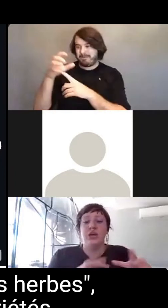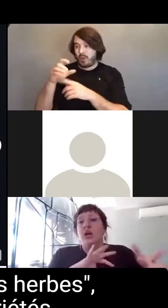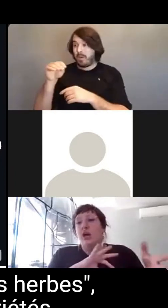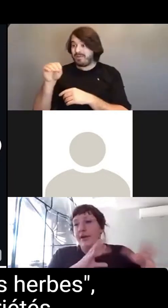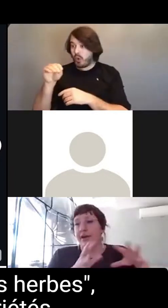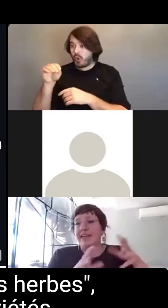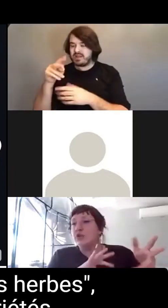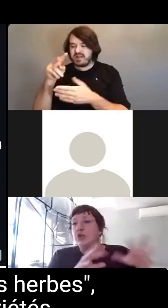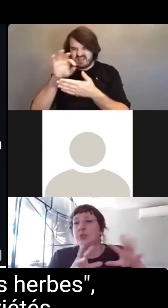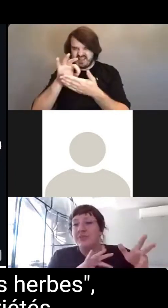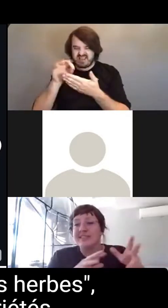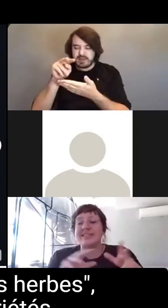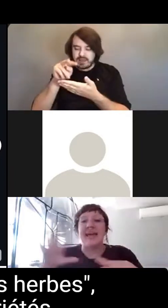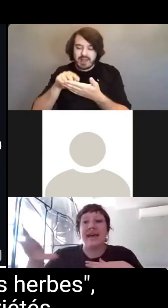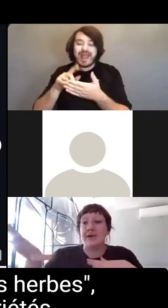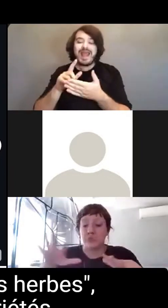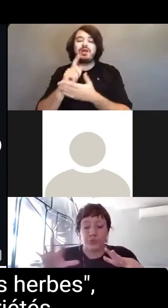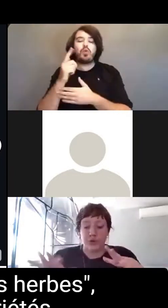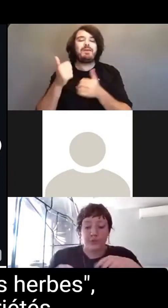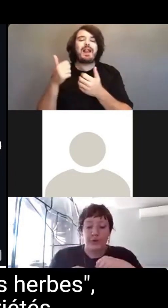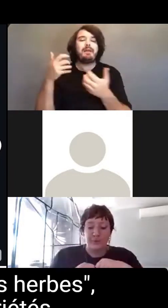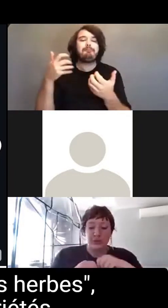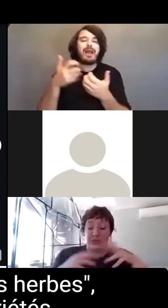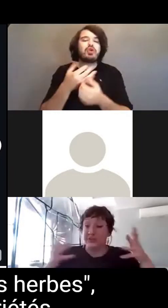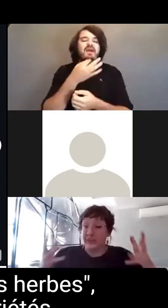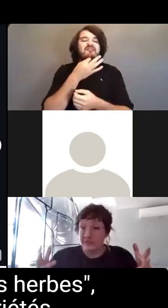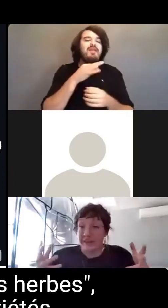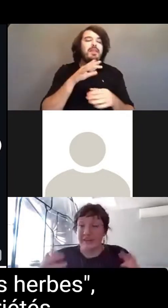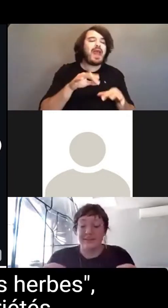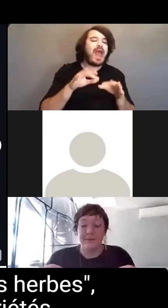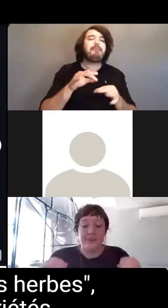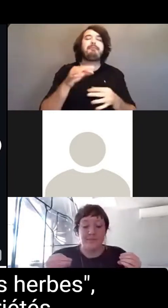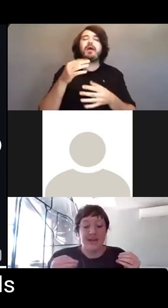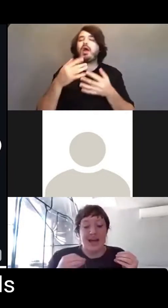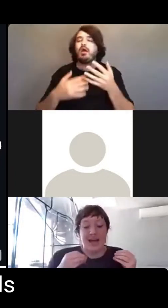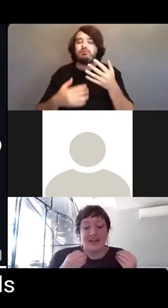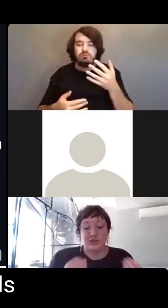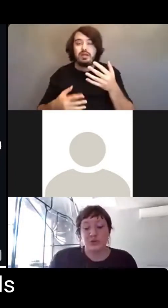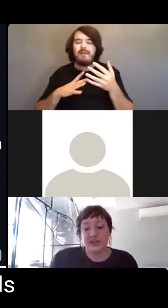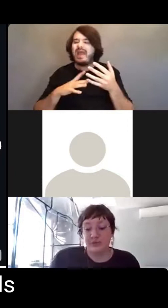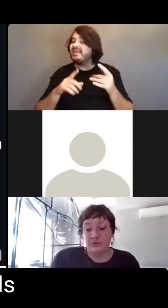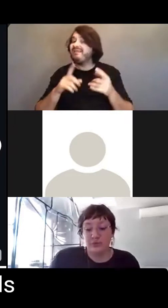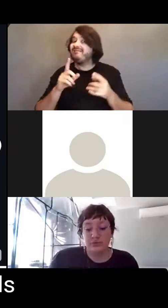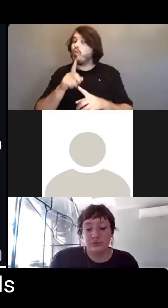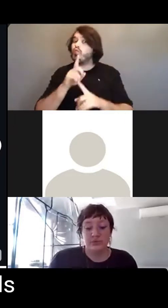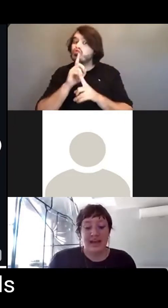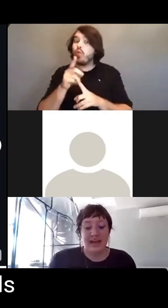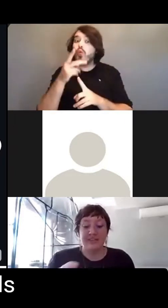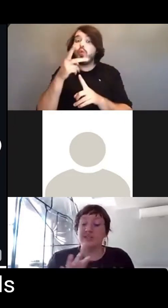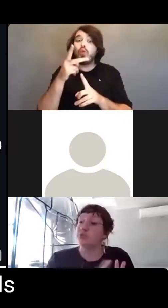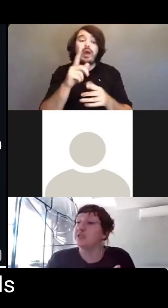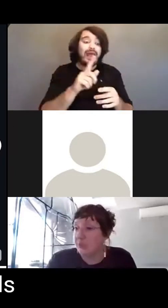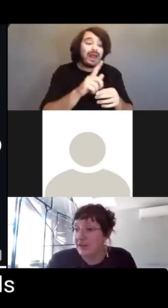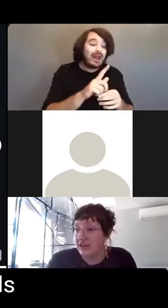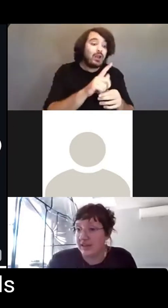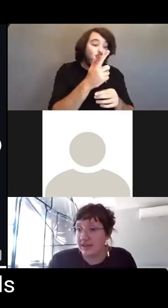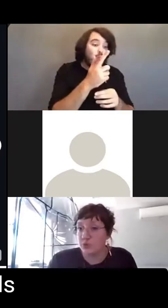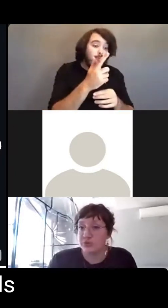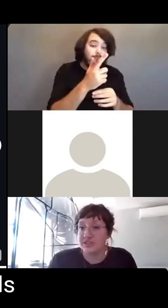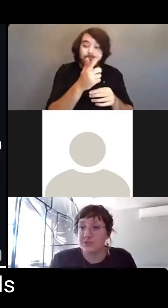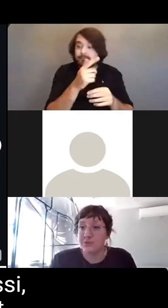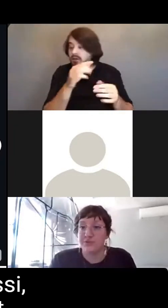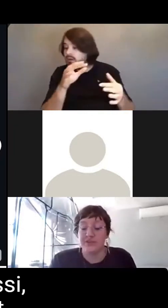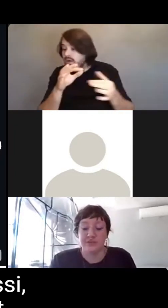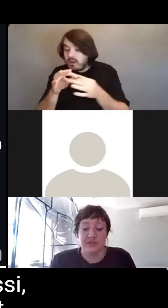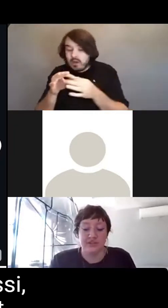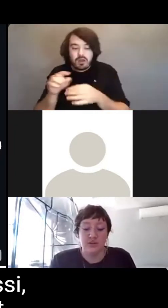là, légumes et fines herbes ou peu importe, il y a différentes variétés. Mais assurez-vous, avec les outils qu'on met dans le Trello